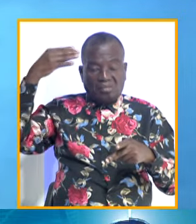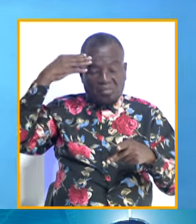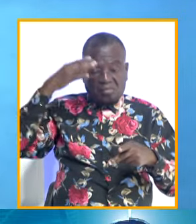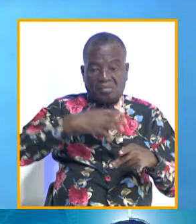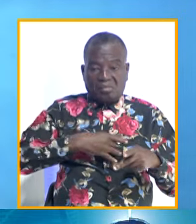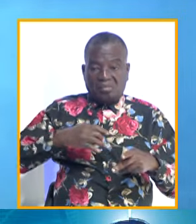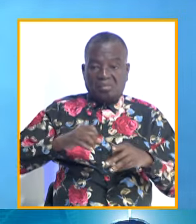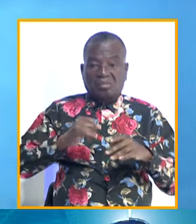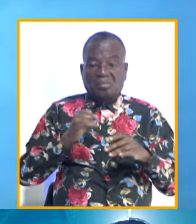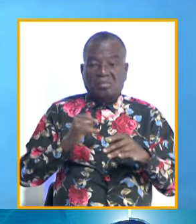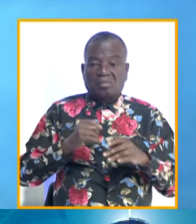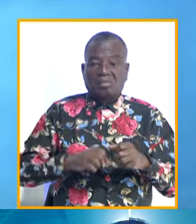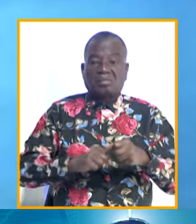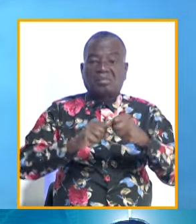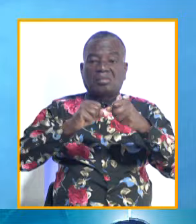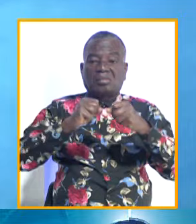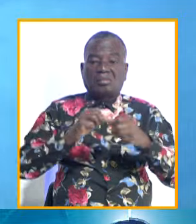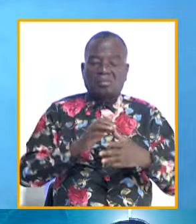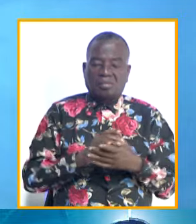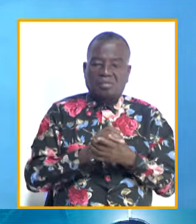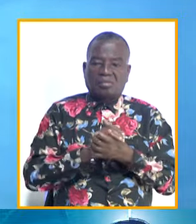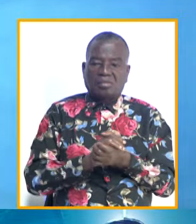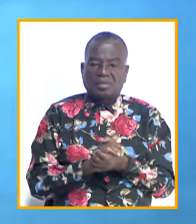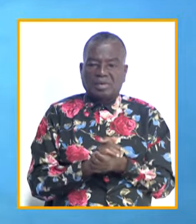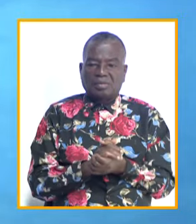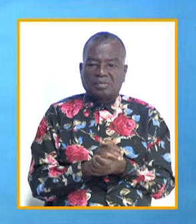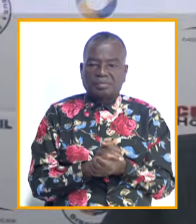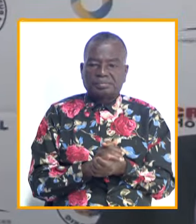Silas. Suivons donc ce élément avec Arsène Kouassi.